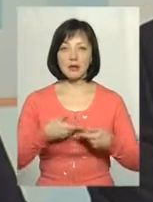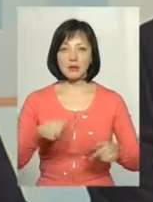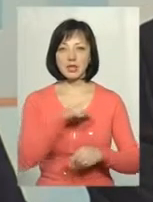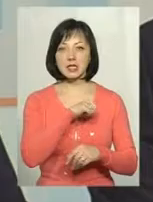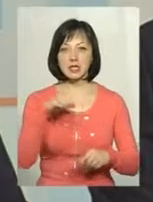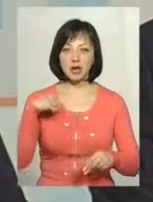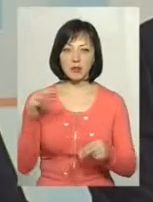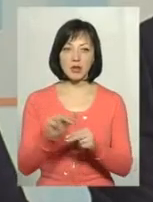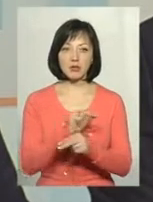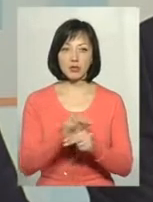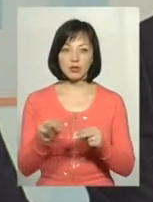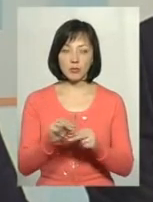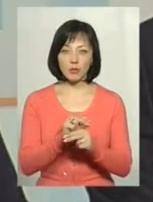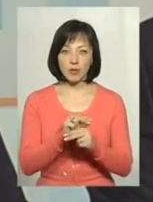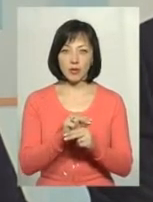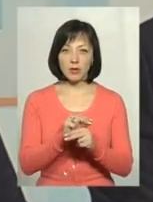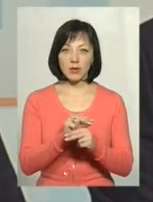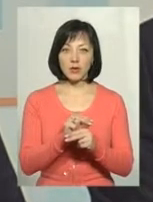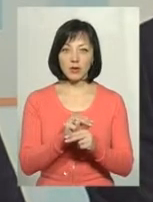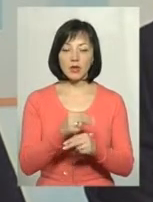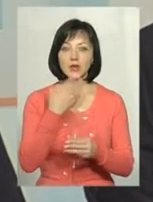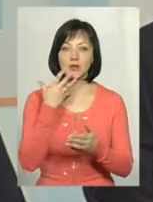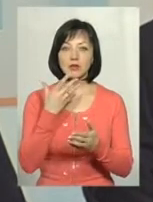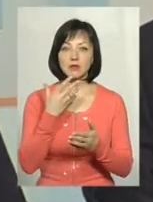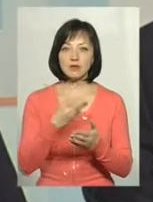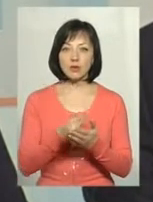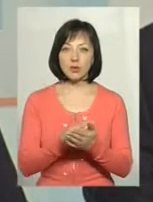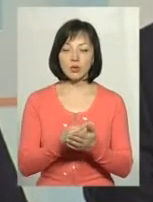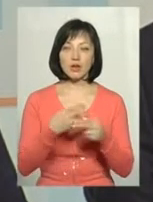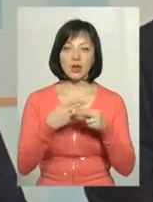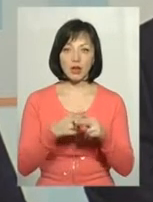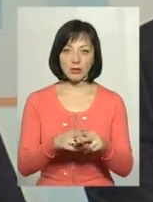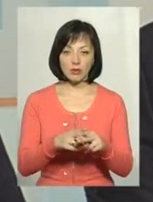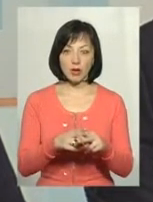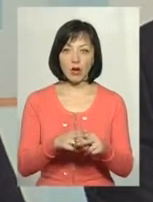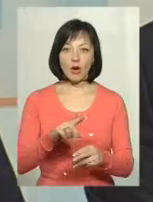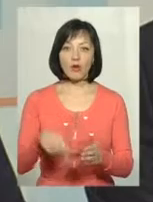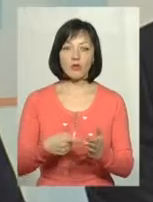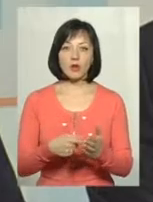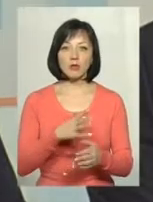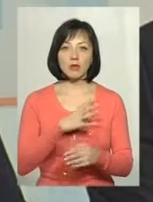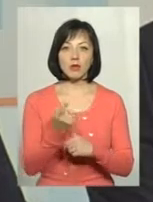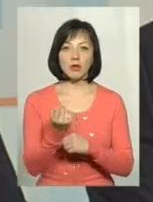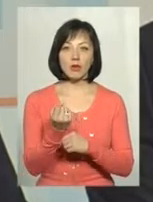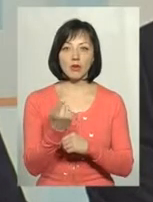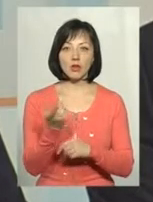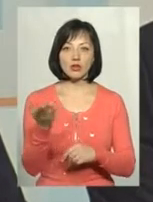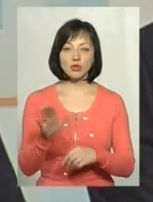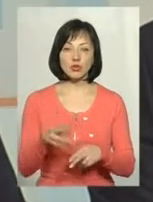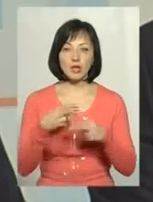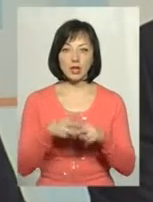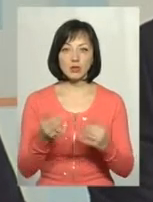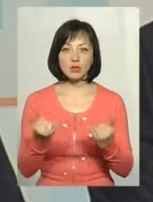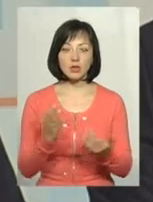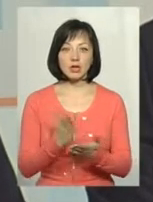ремонтували дороги, кажу, свою комунальною технікою. В комунальнику було 11 одиниць техніки,